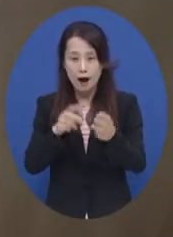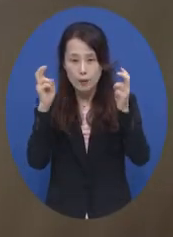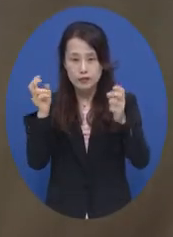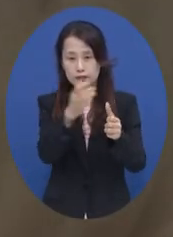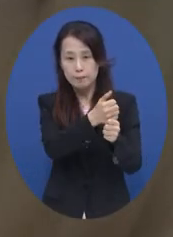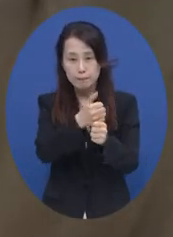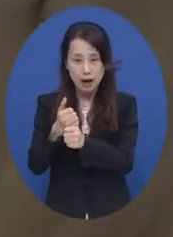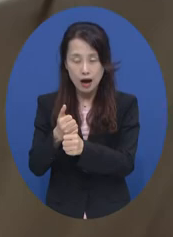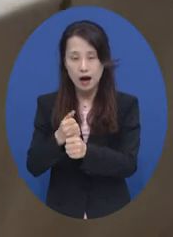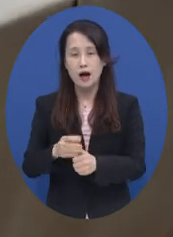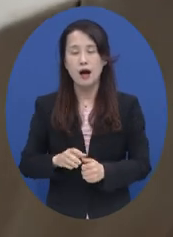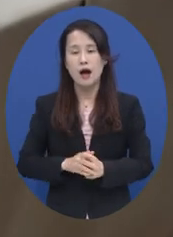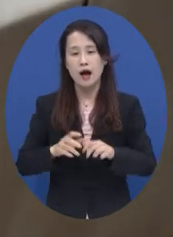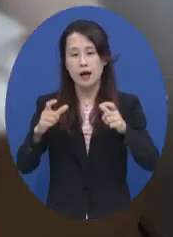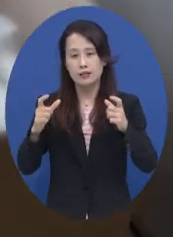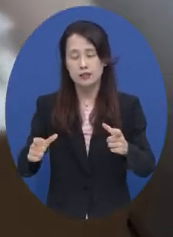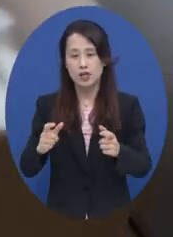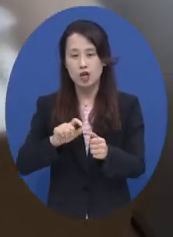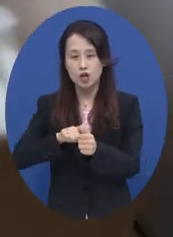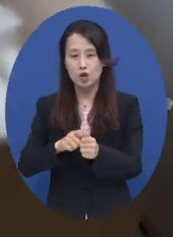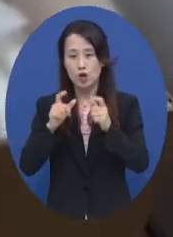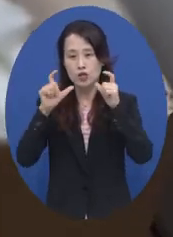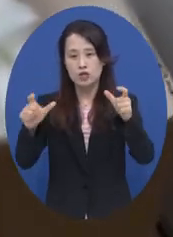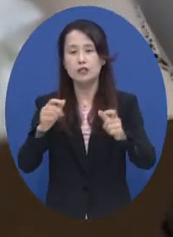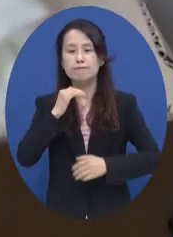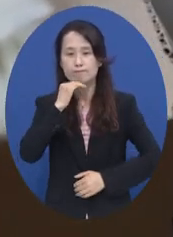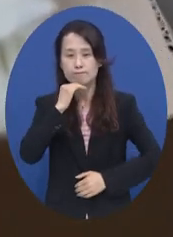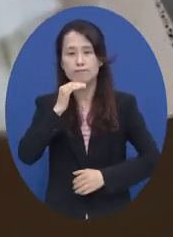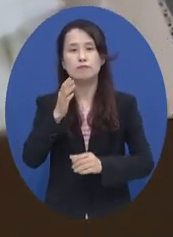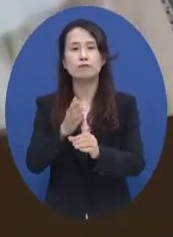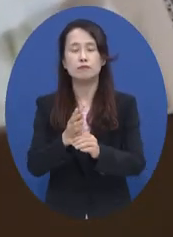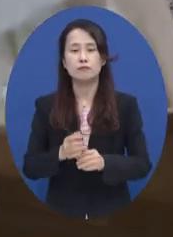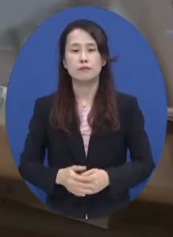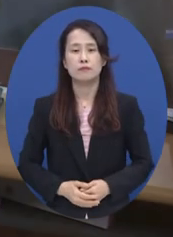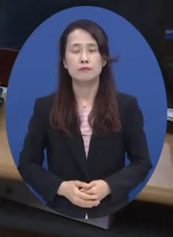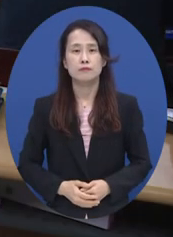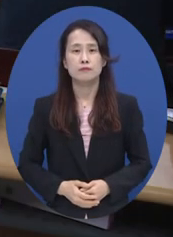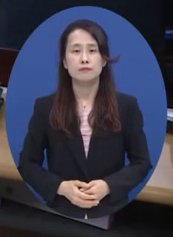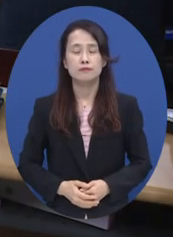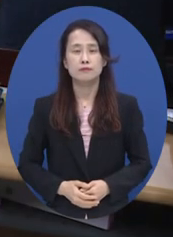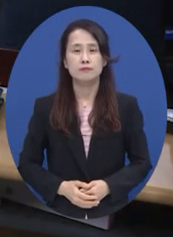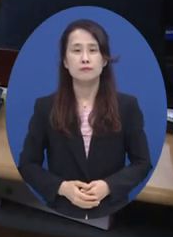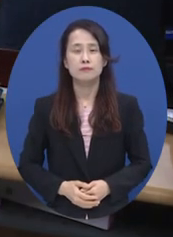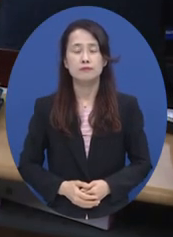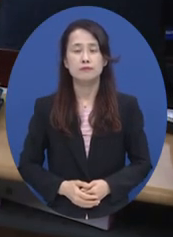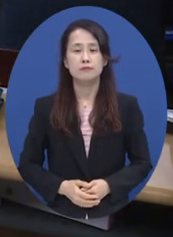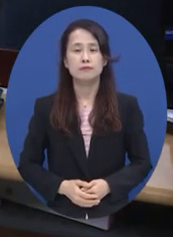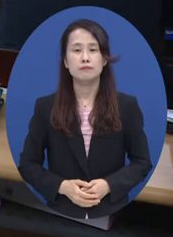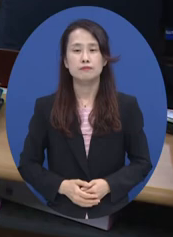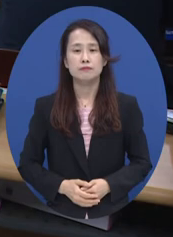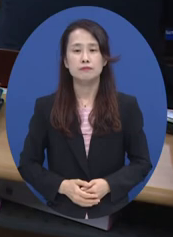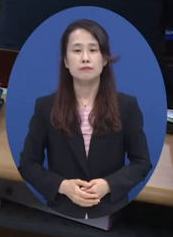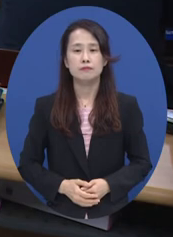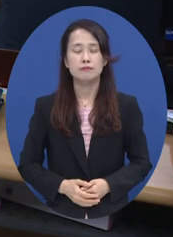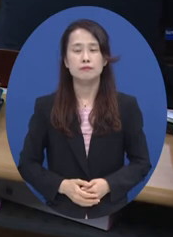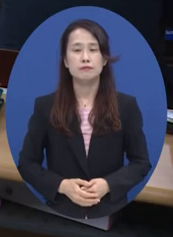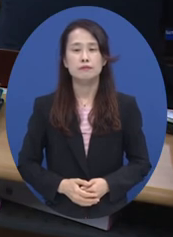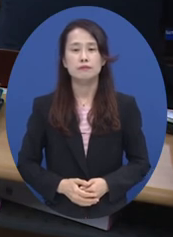업체들은 형사입건하고 관할 지자체에 행정처분을 의뢰할 방침입니다. 경기지TV 구영슬입니다.